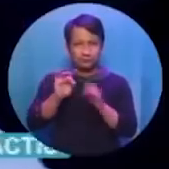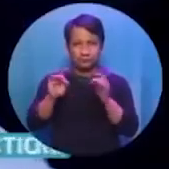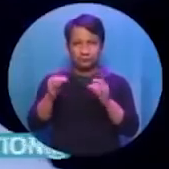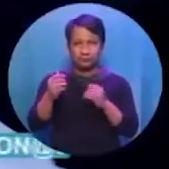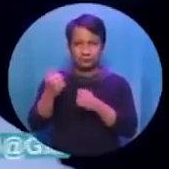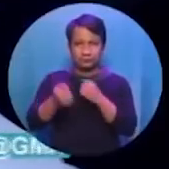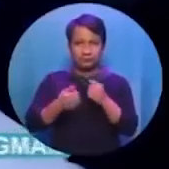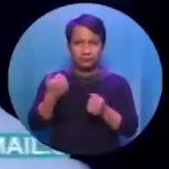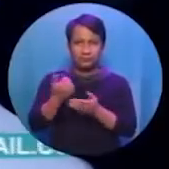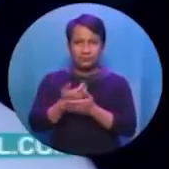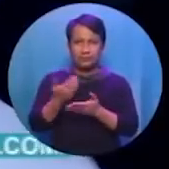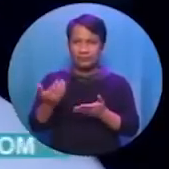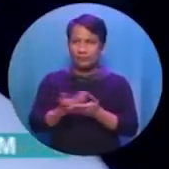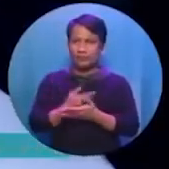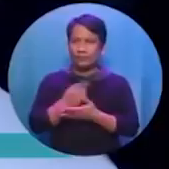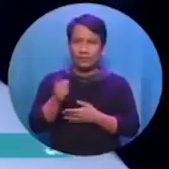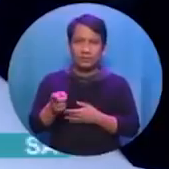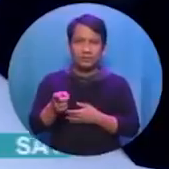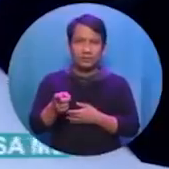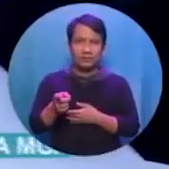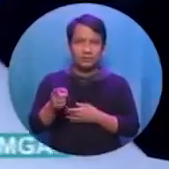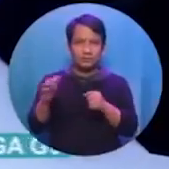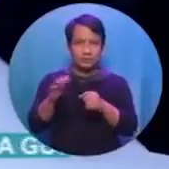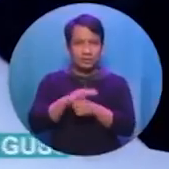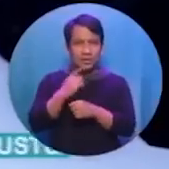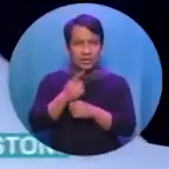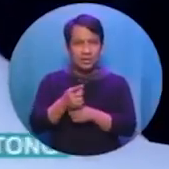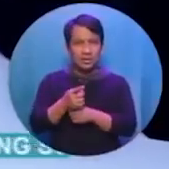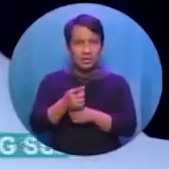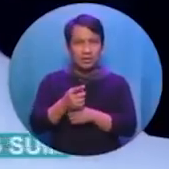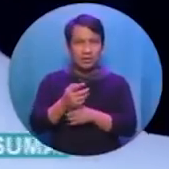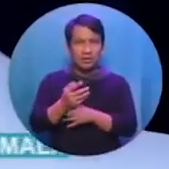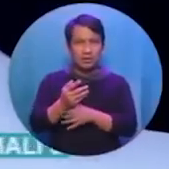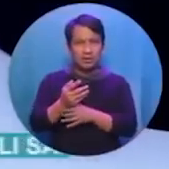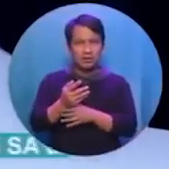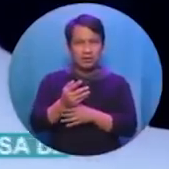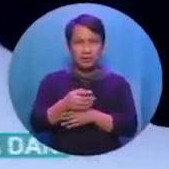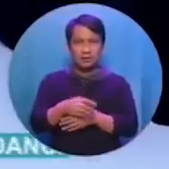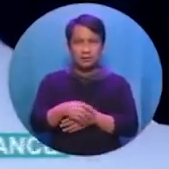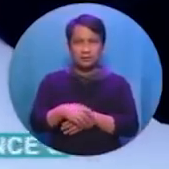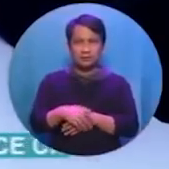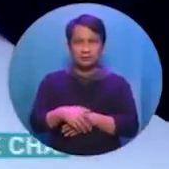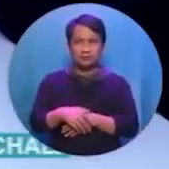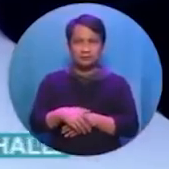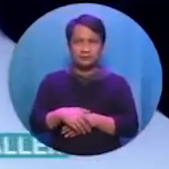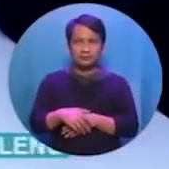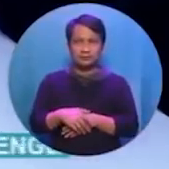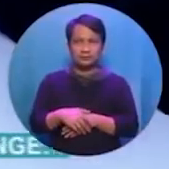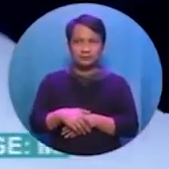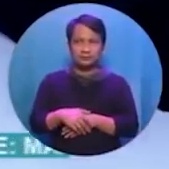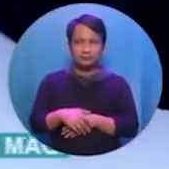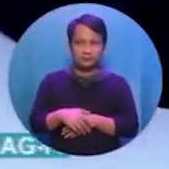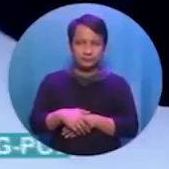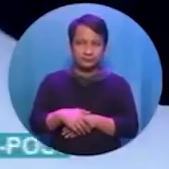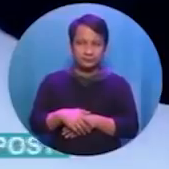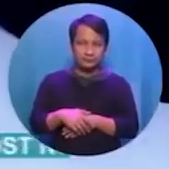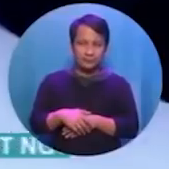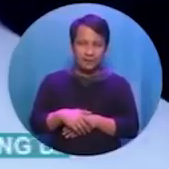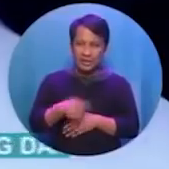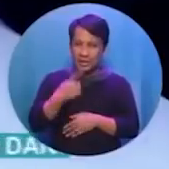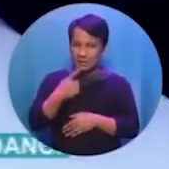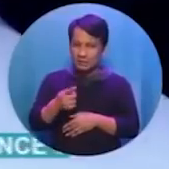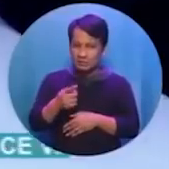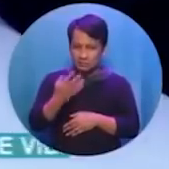Ngayon, ito. Puro. Ah, okay. Ayoko yung kulay na yan. Hmm. Gusto ko itong kulay na